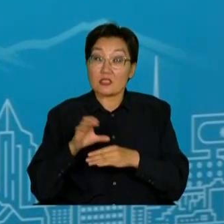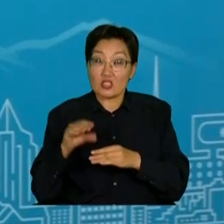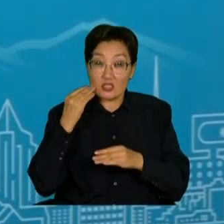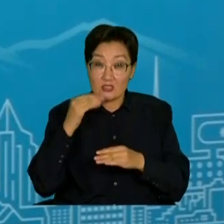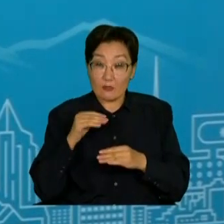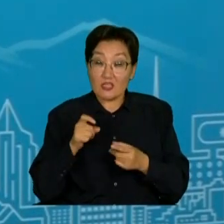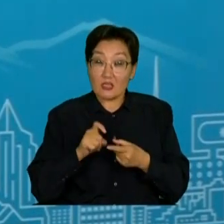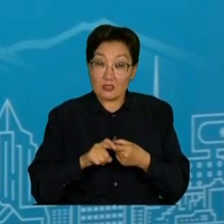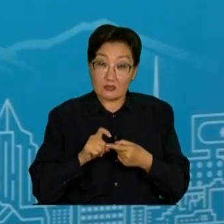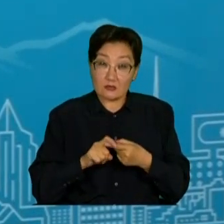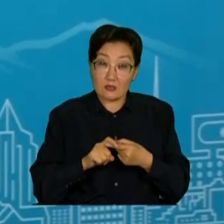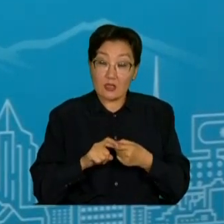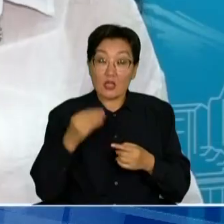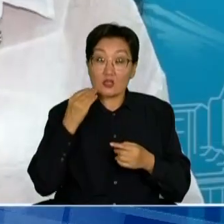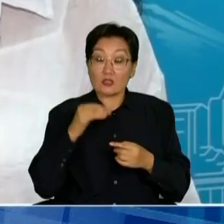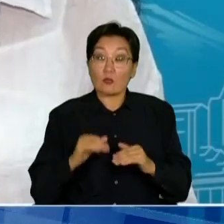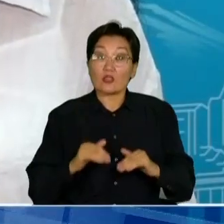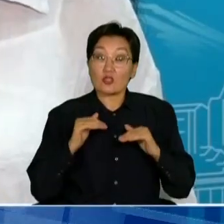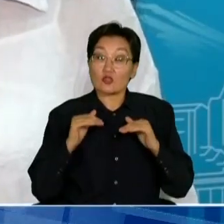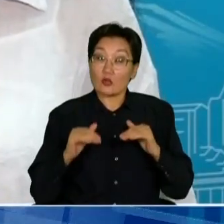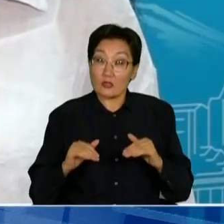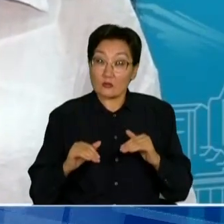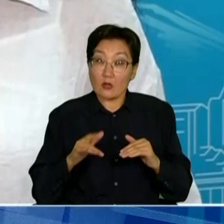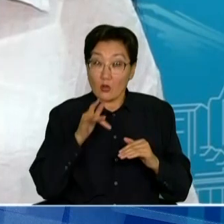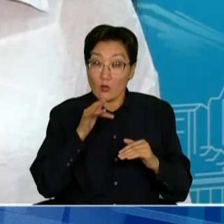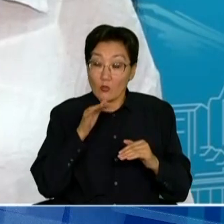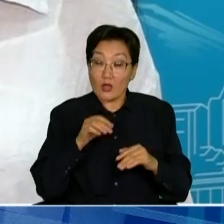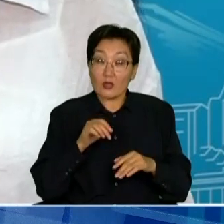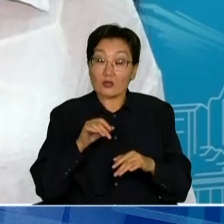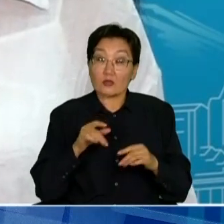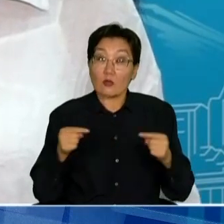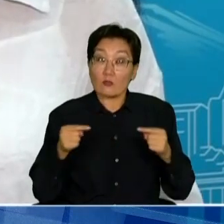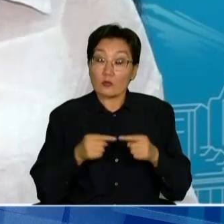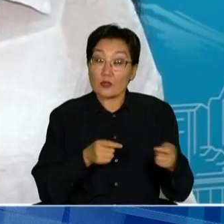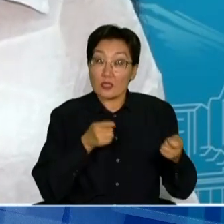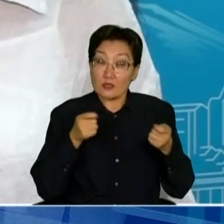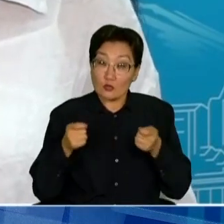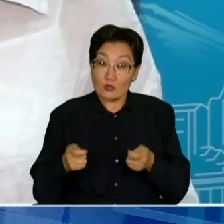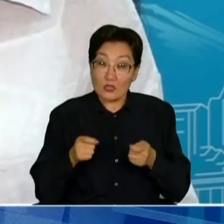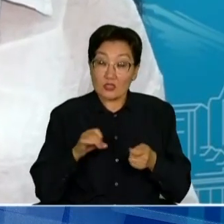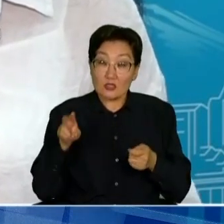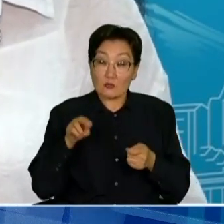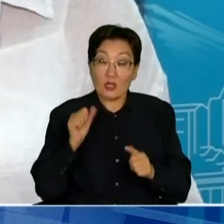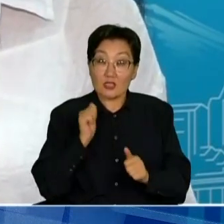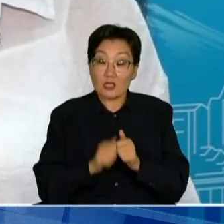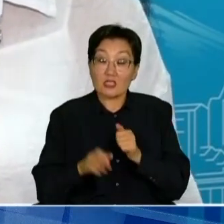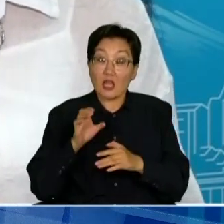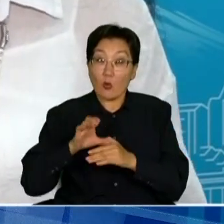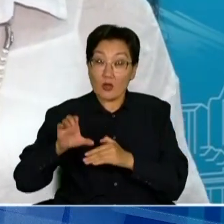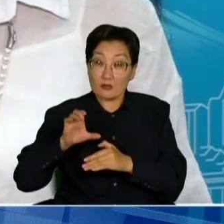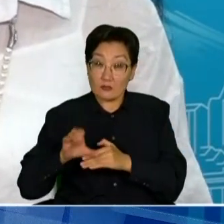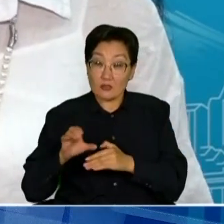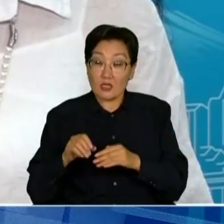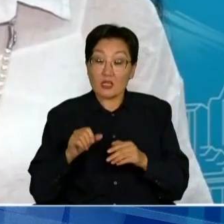сапасына қатысты, сапасының жоғары болуына, уақытылы алып келуі, сондай және де әрбір